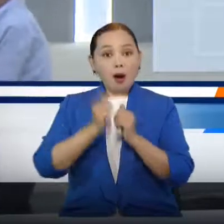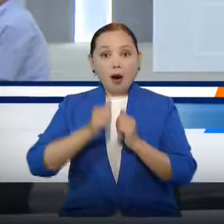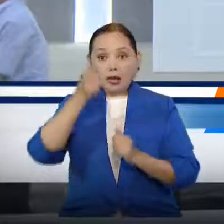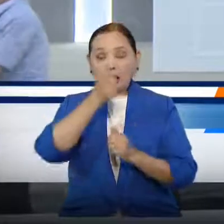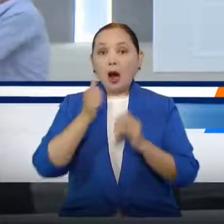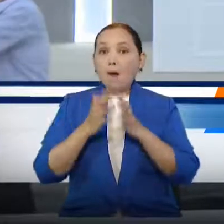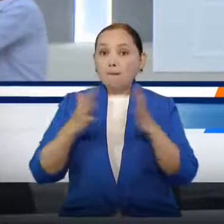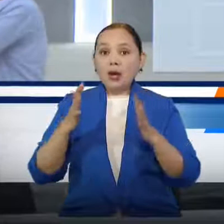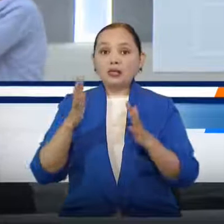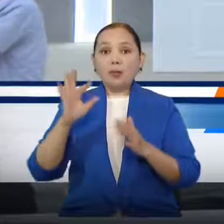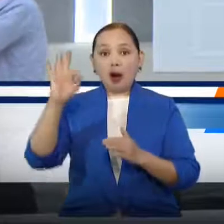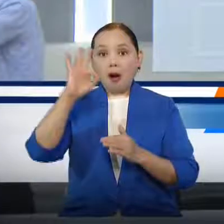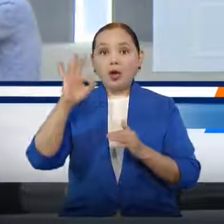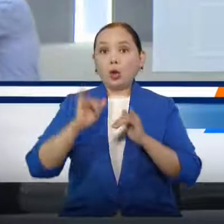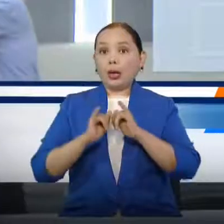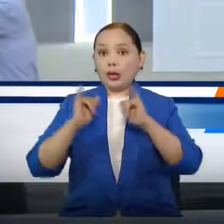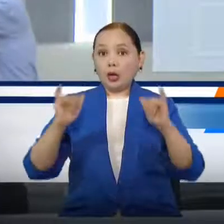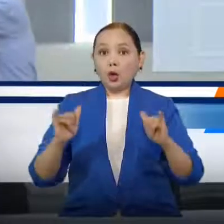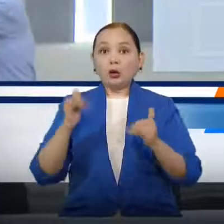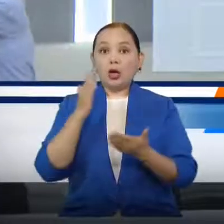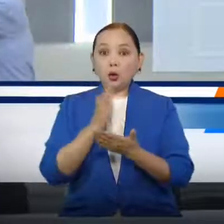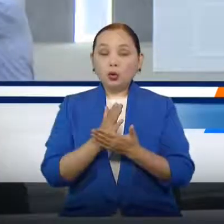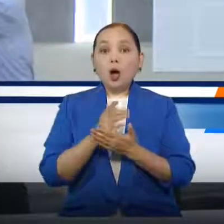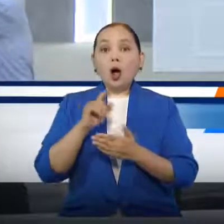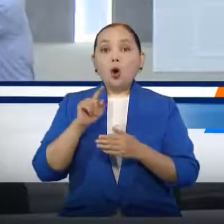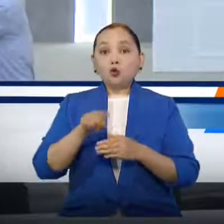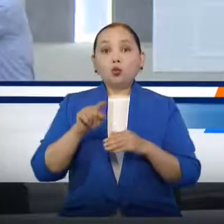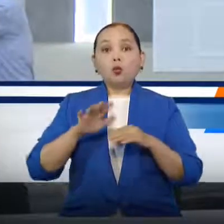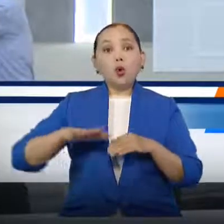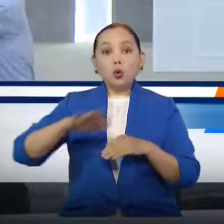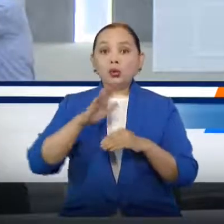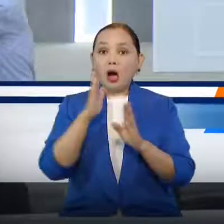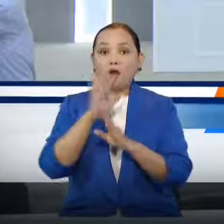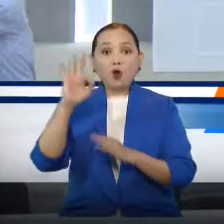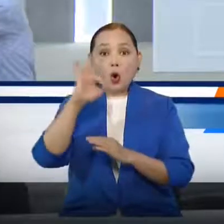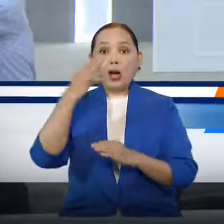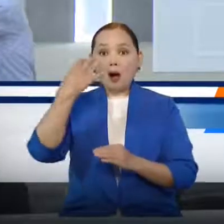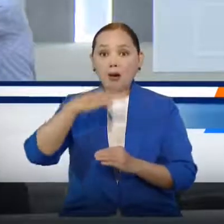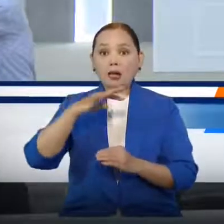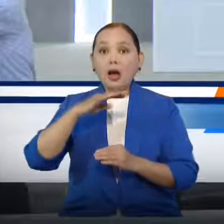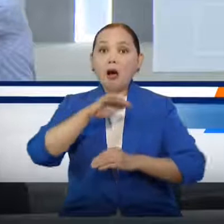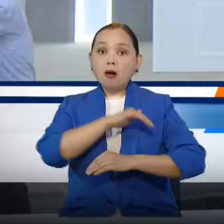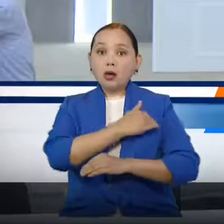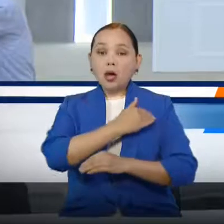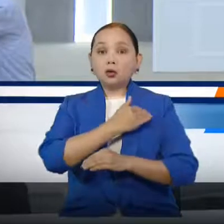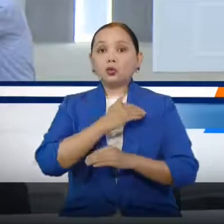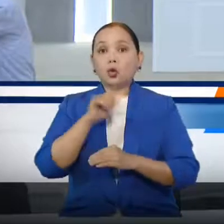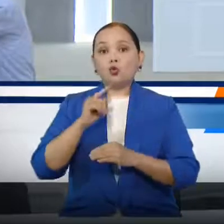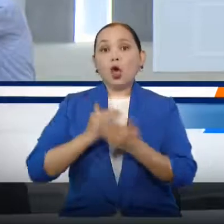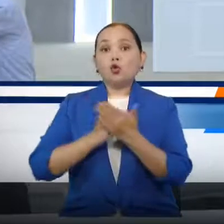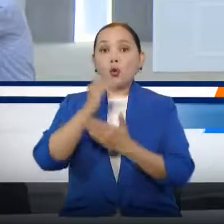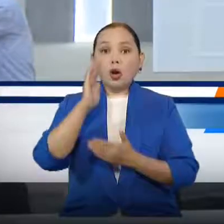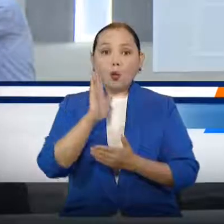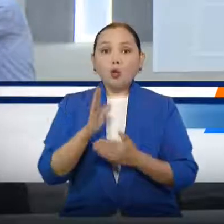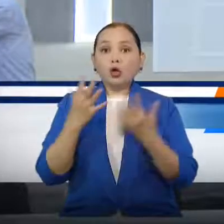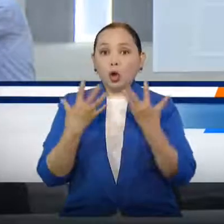maksimal harorat rekordlari o'rnatilmoqda. Ushbu hududlarda havo harorati 40 gradus Selsiydan va undan yuqori bo'lgan